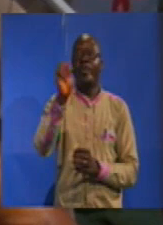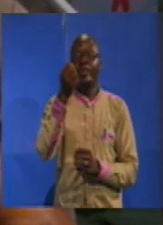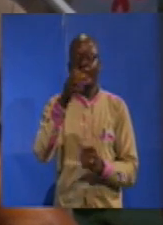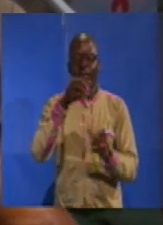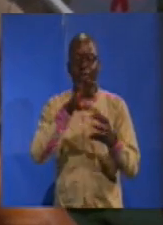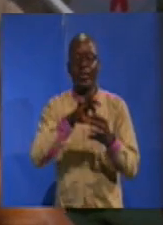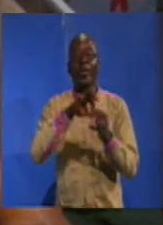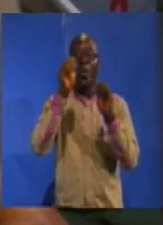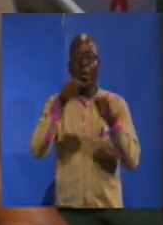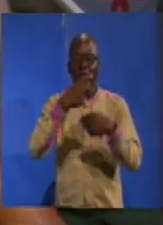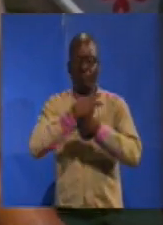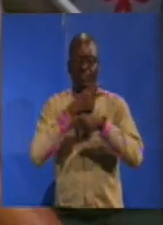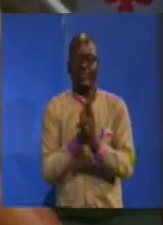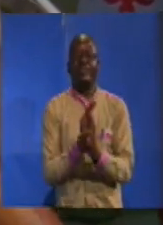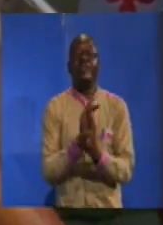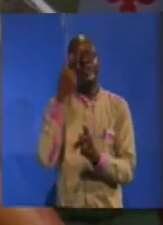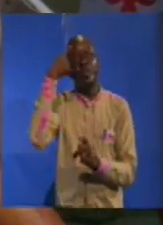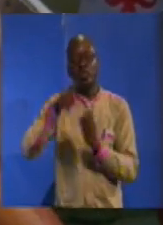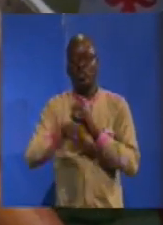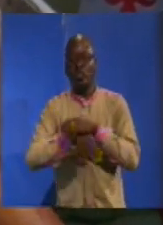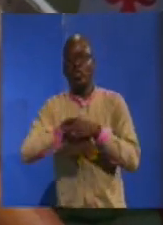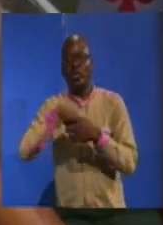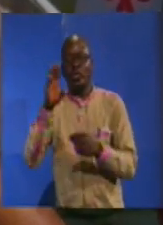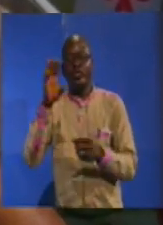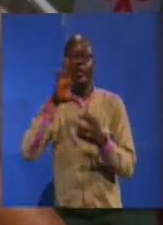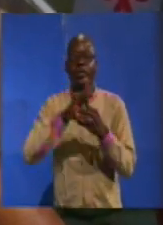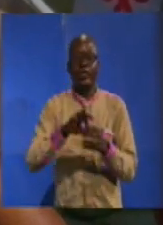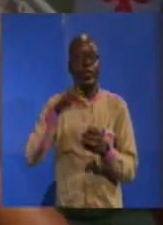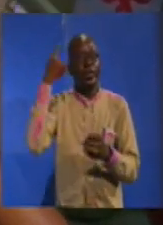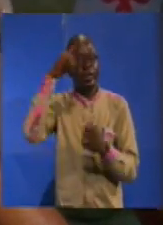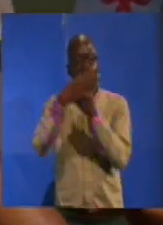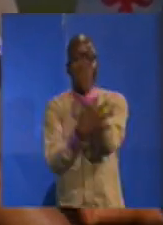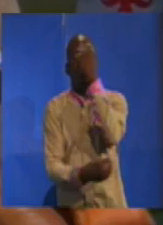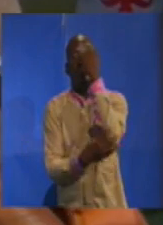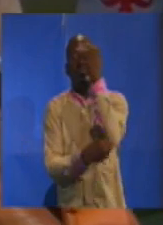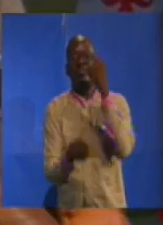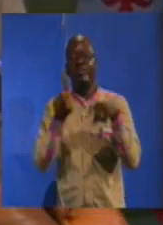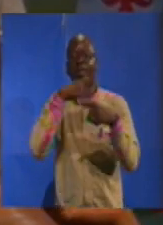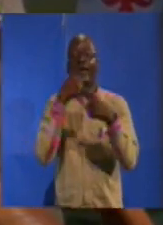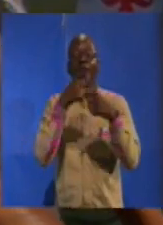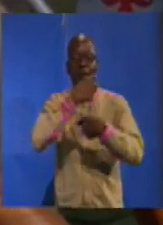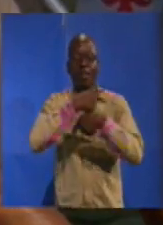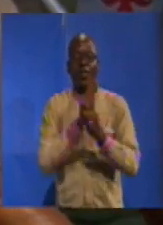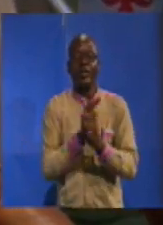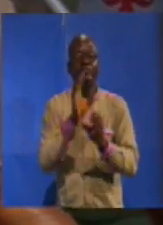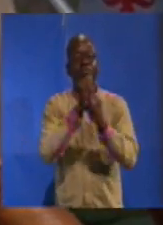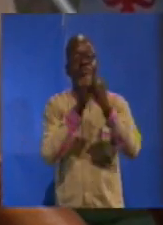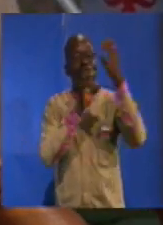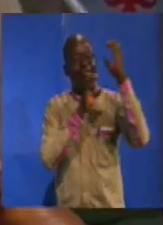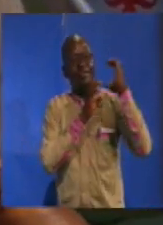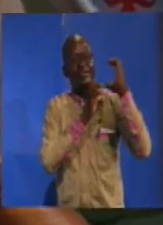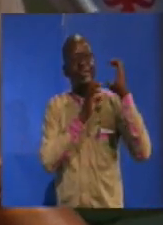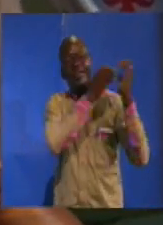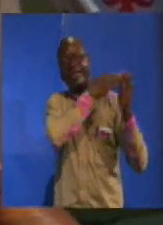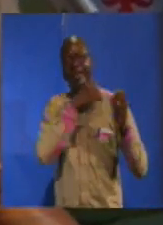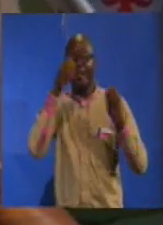pouvoir produire pour sortir donc de la vulnérabilité. Quand on produit, on se prend en charge et on